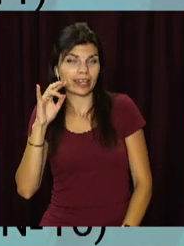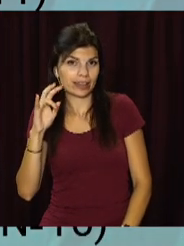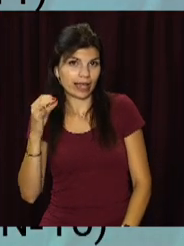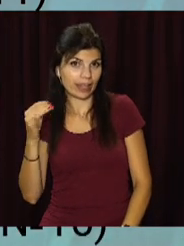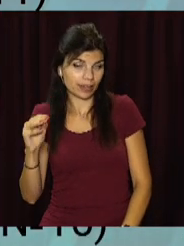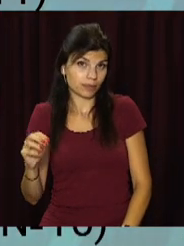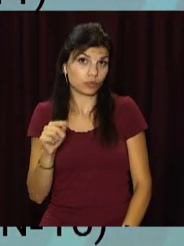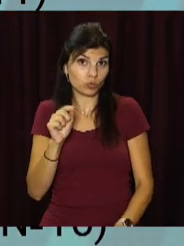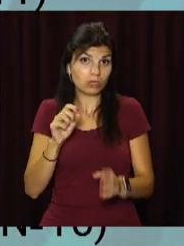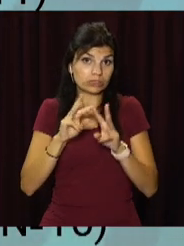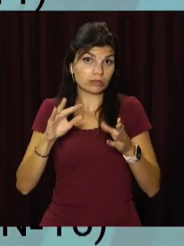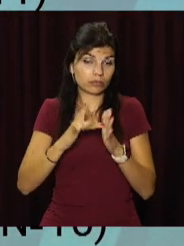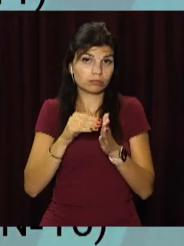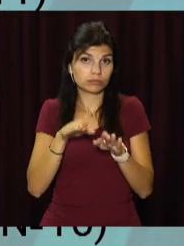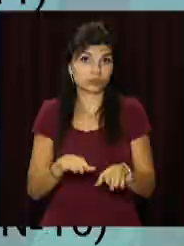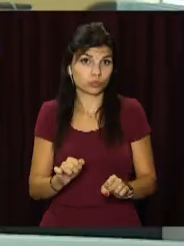лікарі24/7.